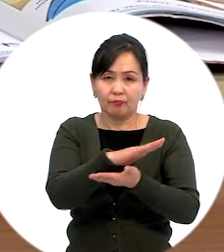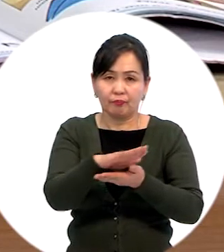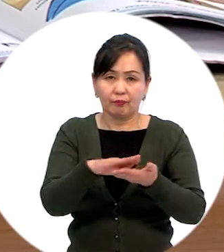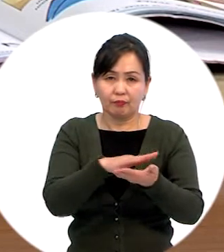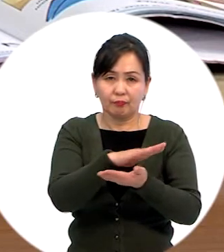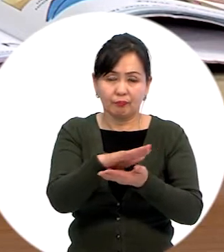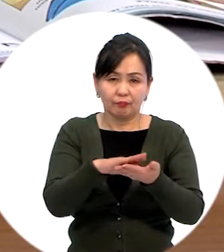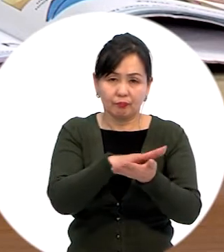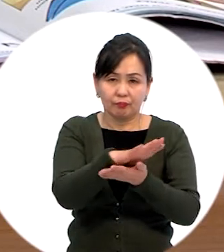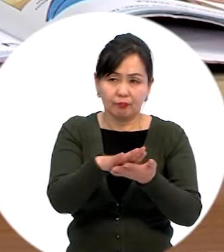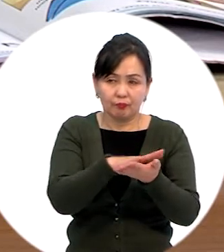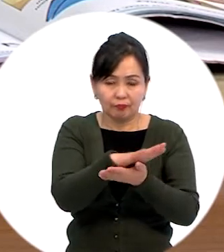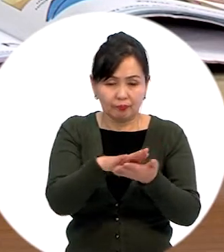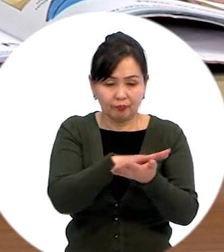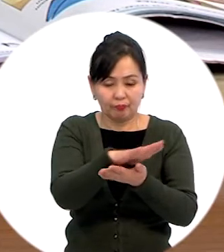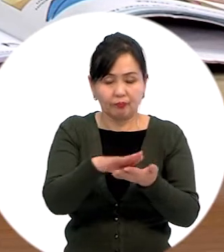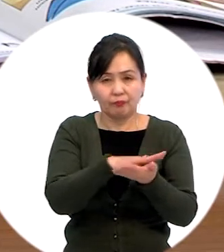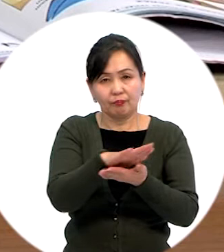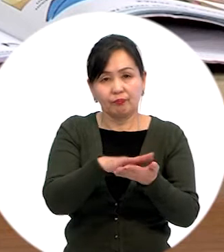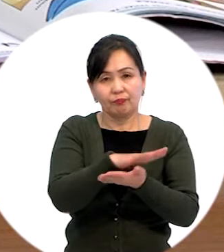Зөөлрүүлээд зөөлрснийхэн дараа бүрэн хийл.